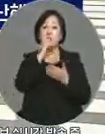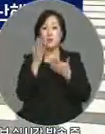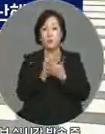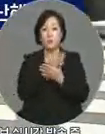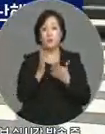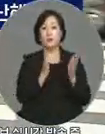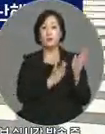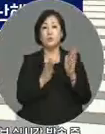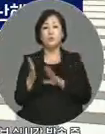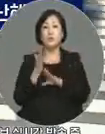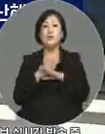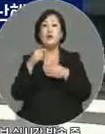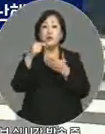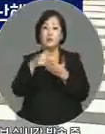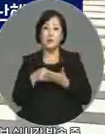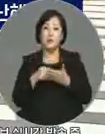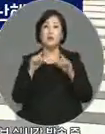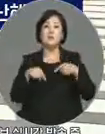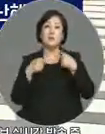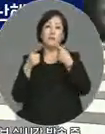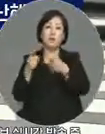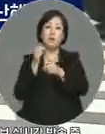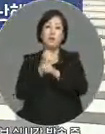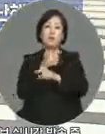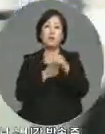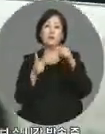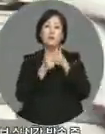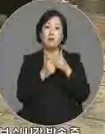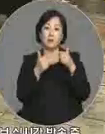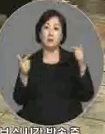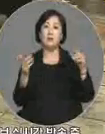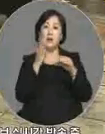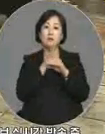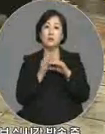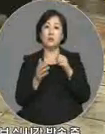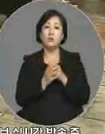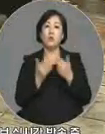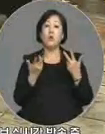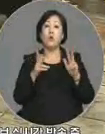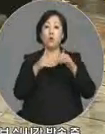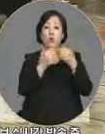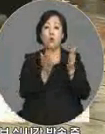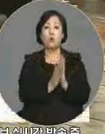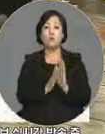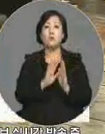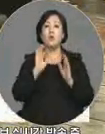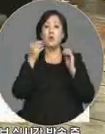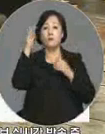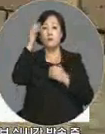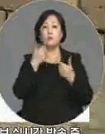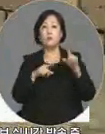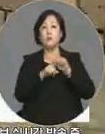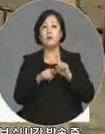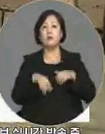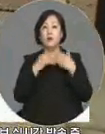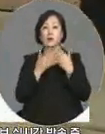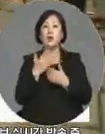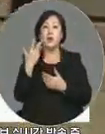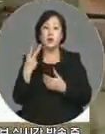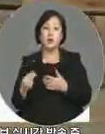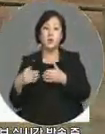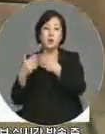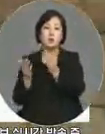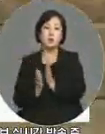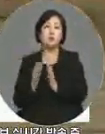등 제안과 반영률 모두 증가 추세입니다. 공원 내 반려동물을 위한 배변 수거함 설치와